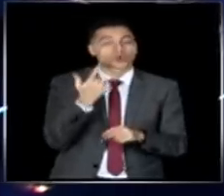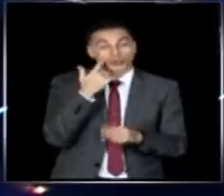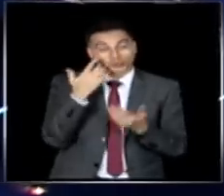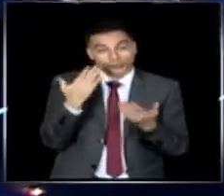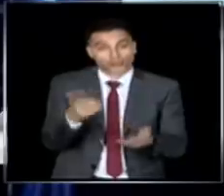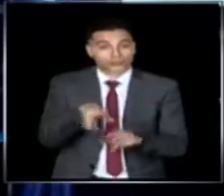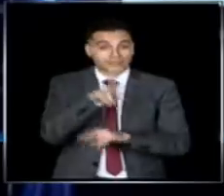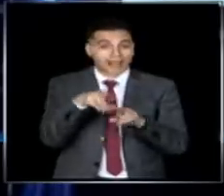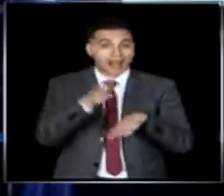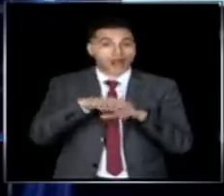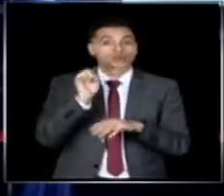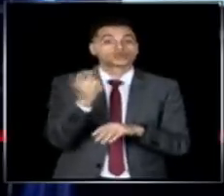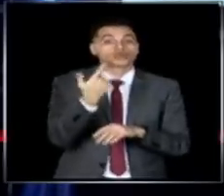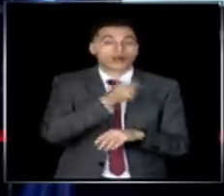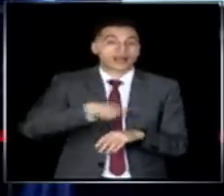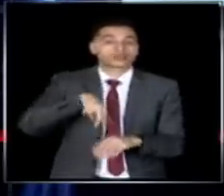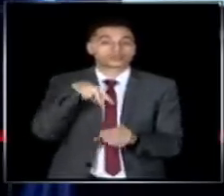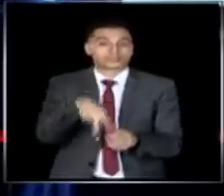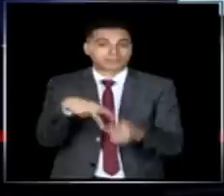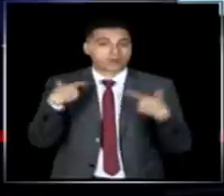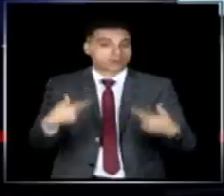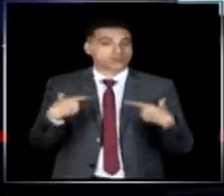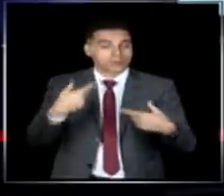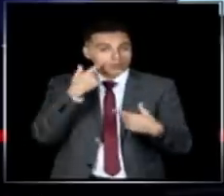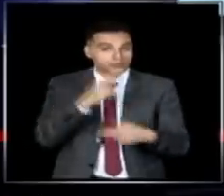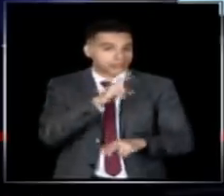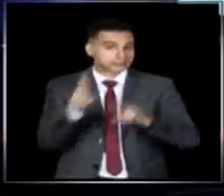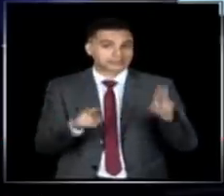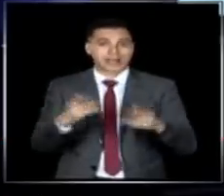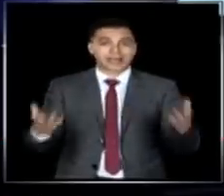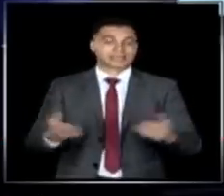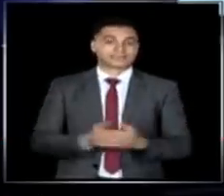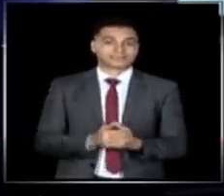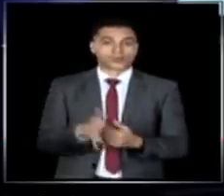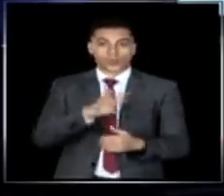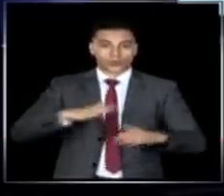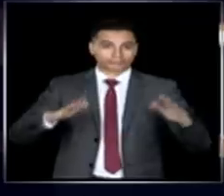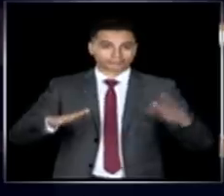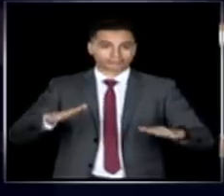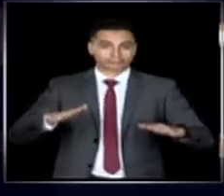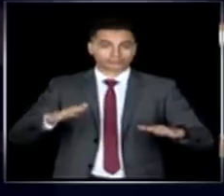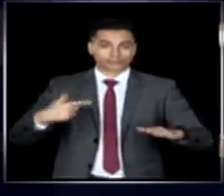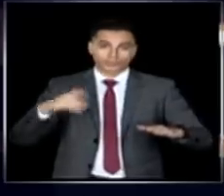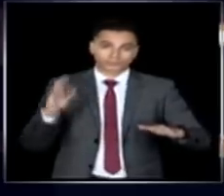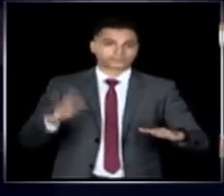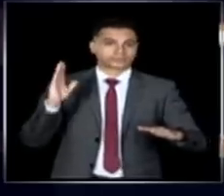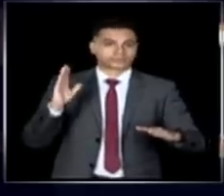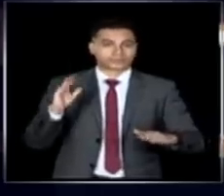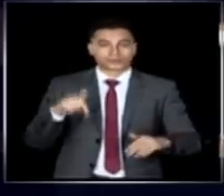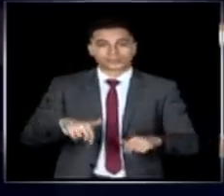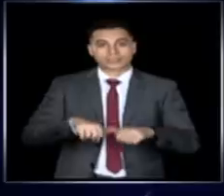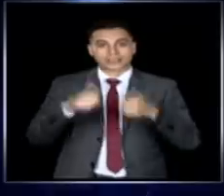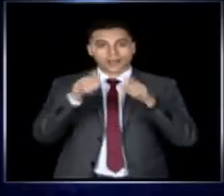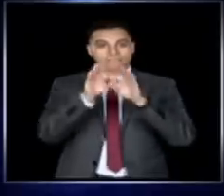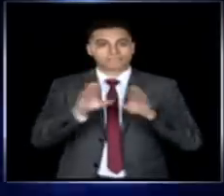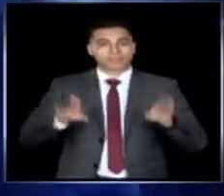الأسئلة هتعتمد على السرعة. ليكم أنتوا التمانية، إيدينا على البازر. سينما ومسرح، والسؤال